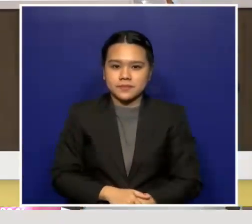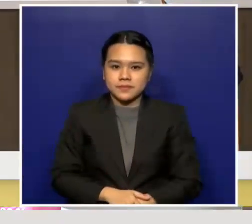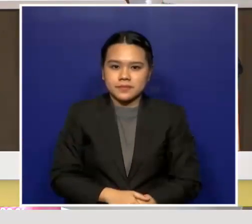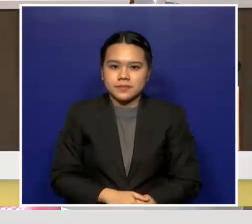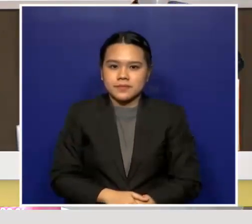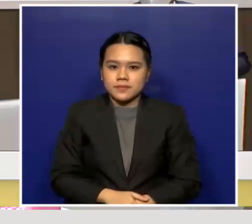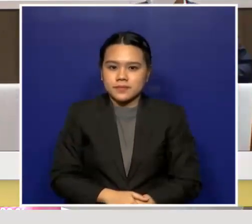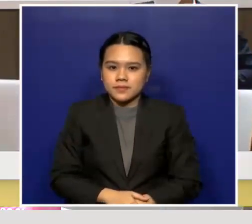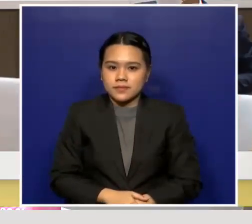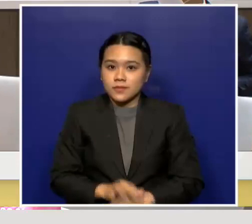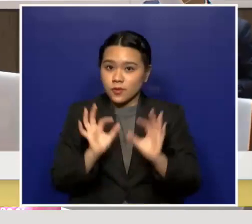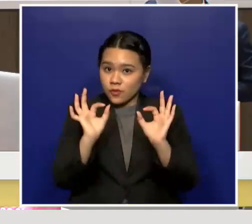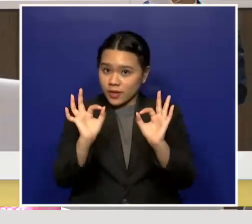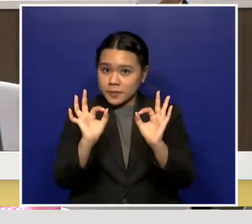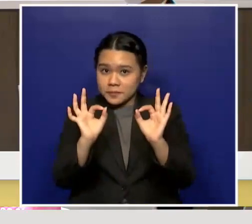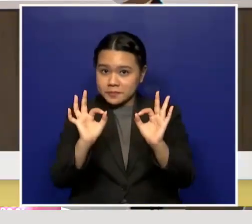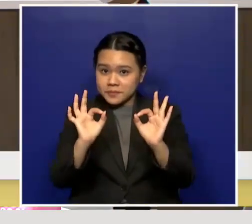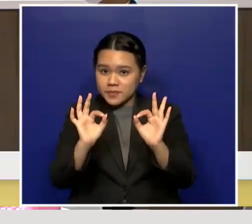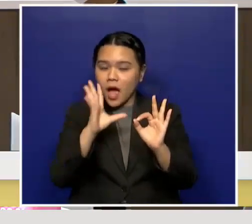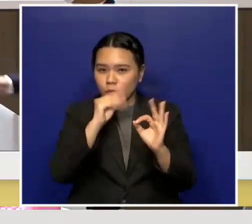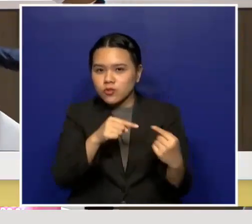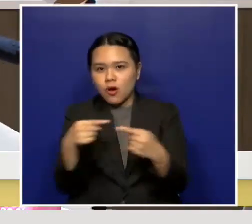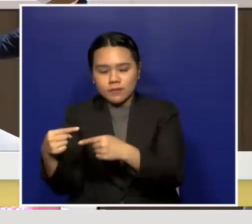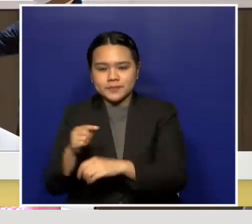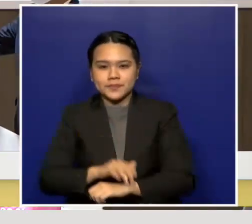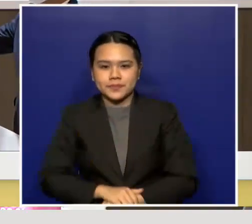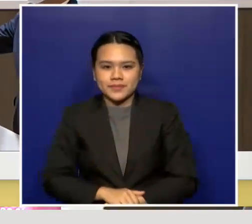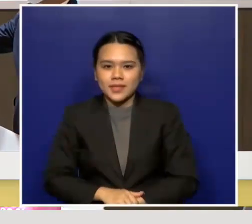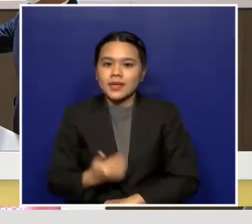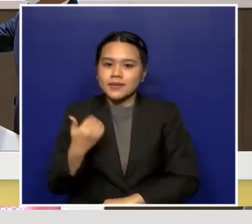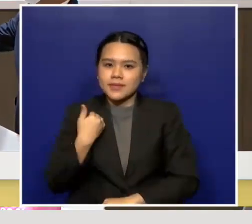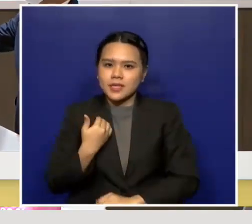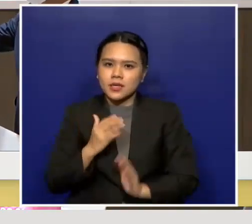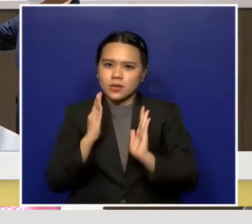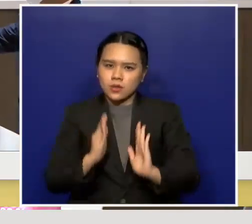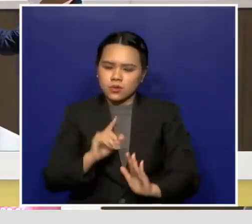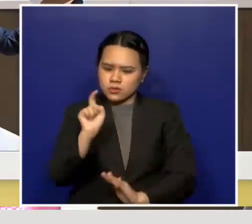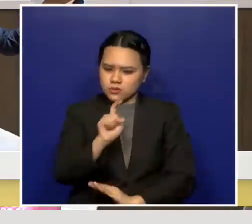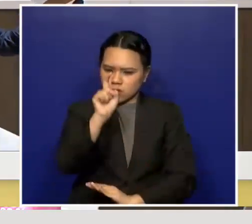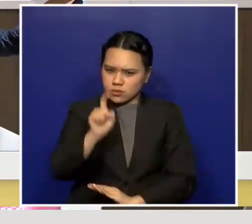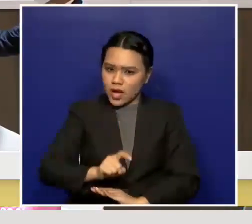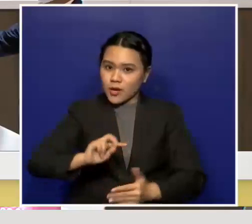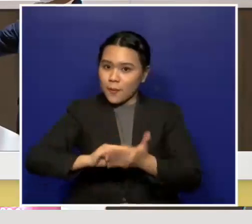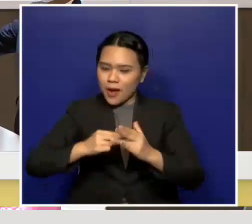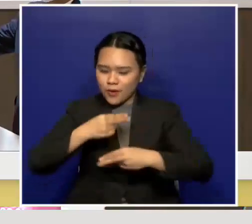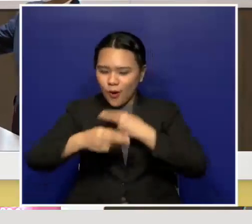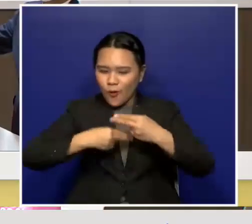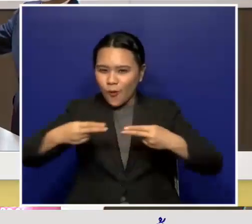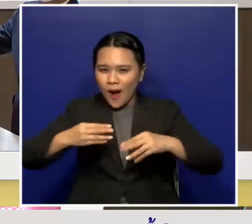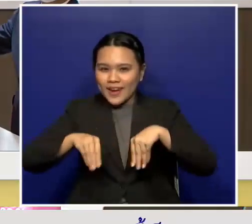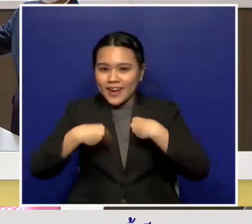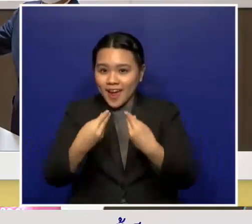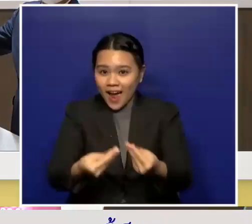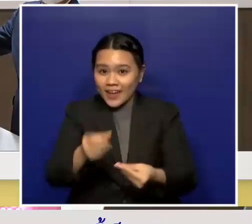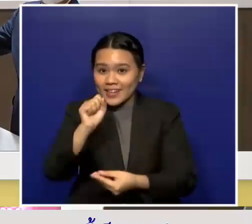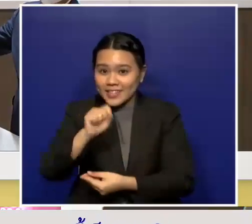อเคนะครับได้มีการพูดต่อและนี่นะครับมีคนสงสัยว่ามันเป็นของขวัญเนี่ยไงเขาเขียนเลยของขวัญจ